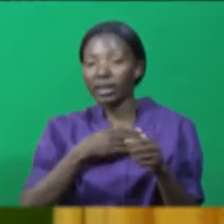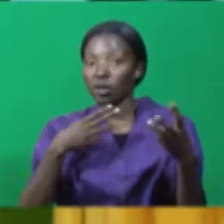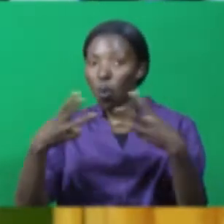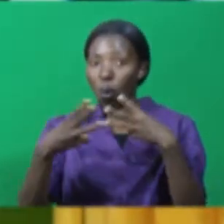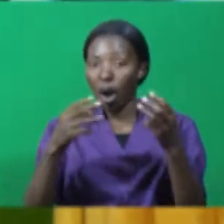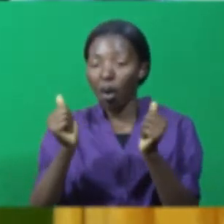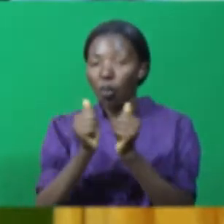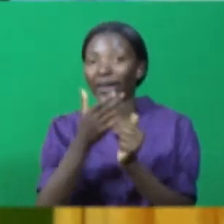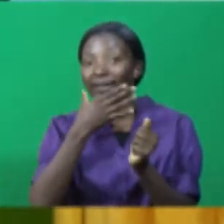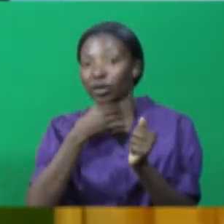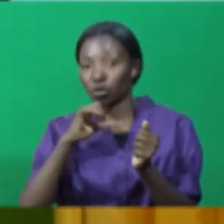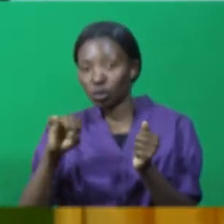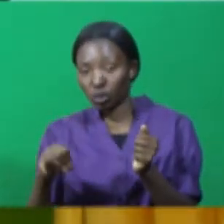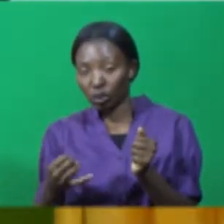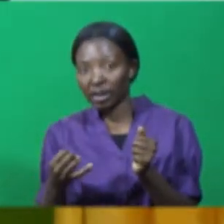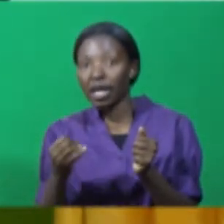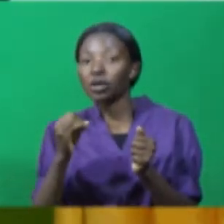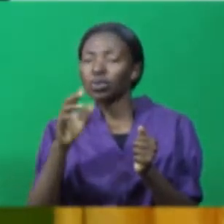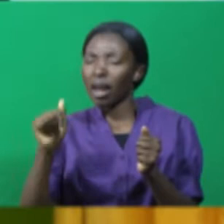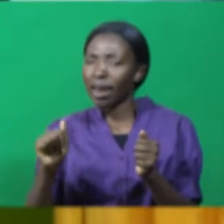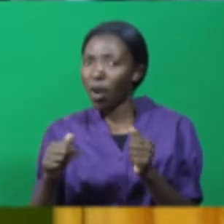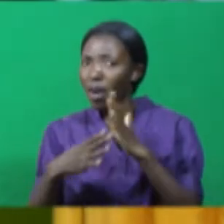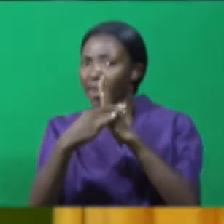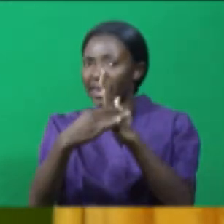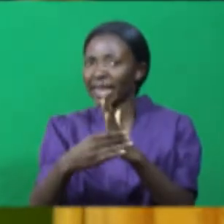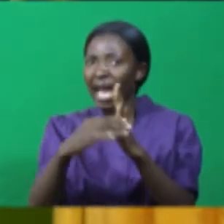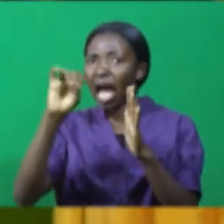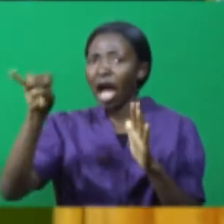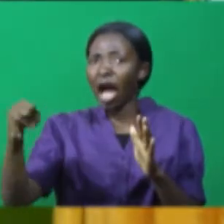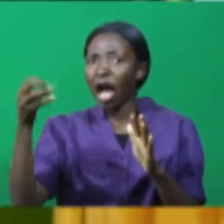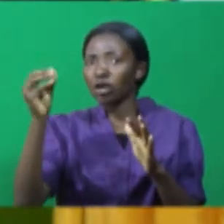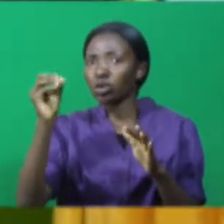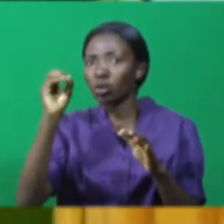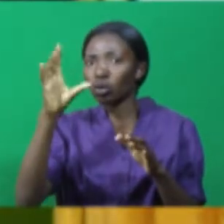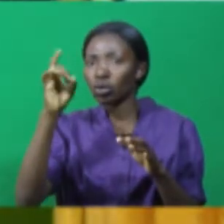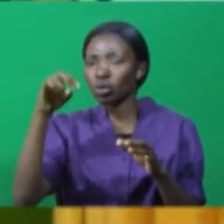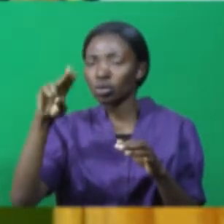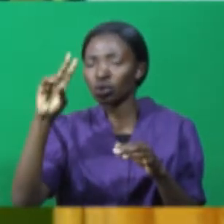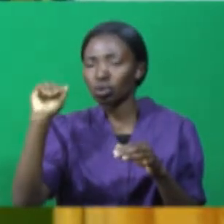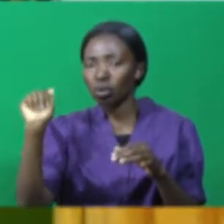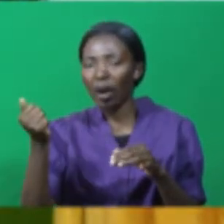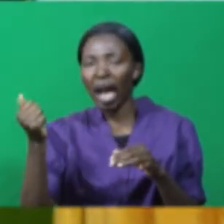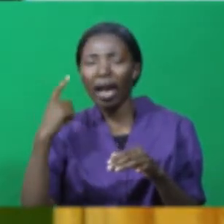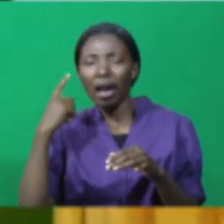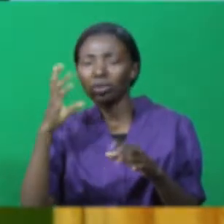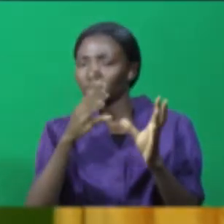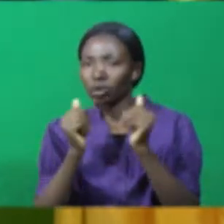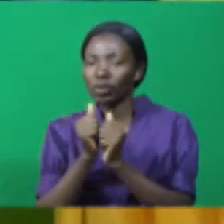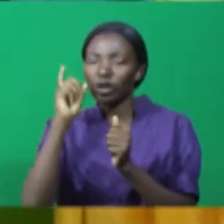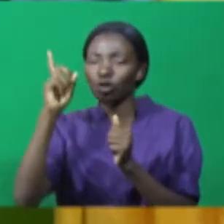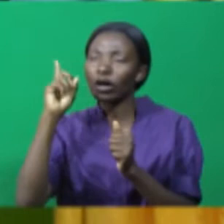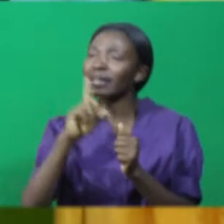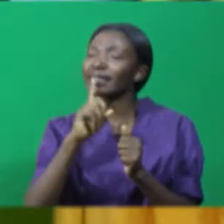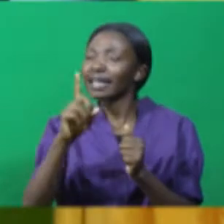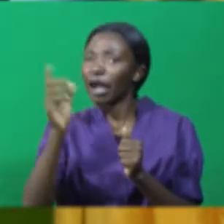Ndobva auya. Joshua ndobva anzi naMwari mira ndiri kuuya pahondo yekuzorwa nemi. Tokubatsira.